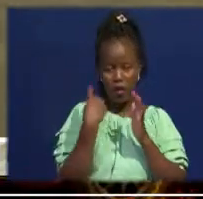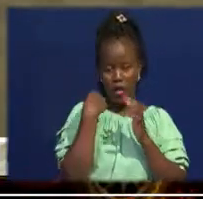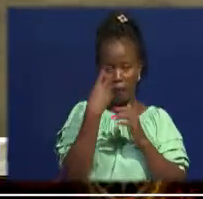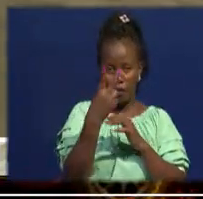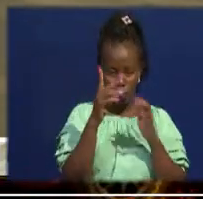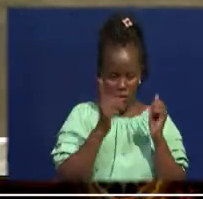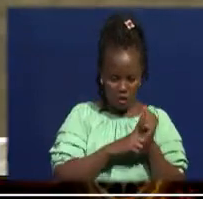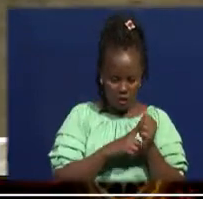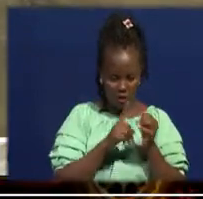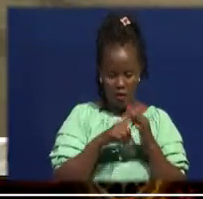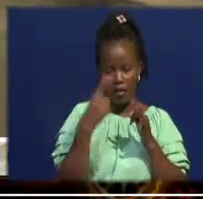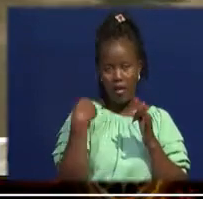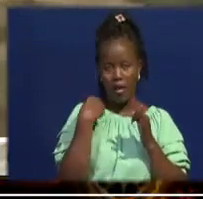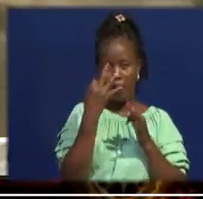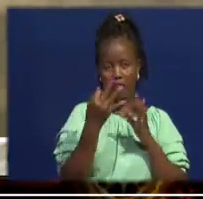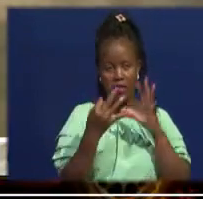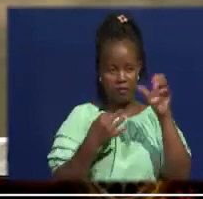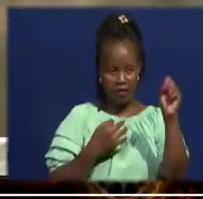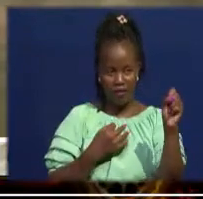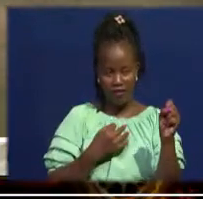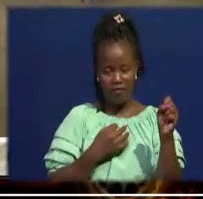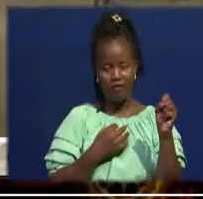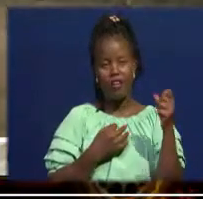wa tatu 5, wa nne